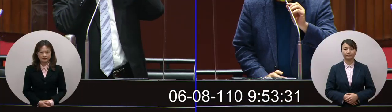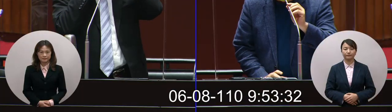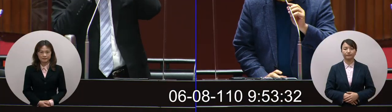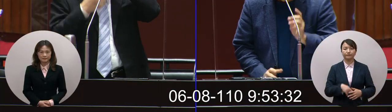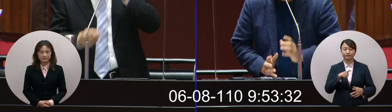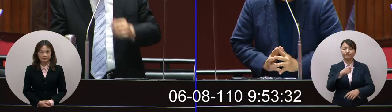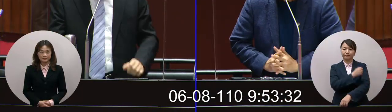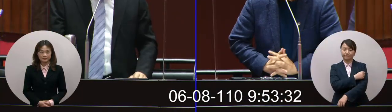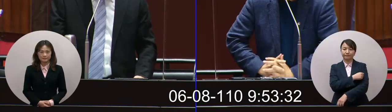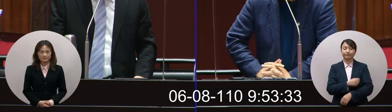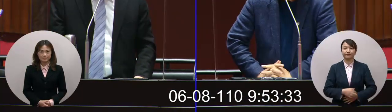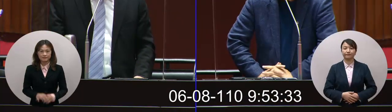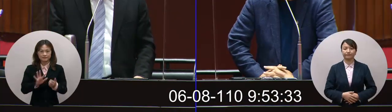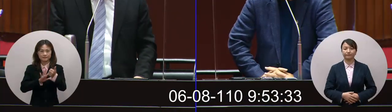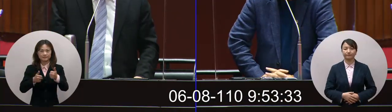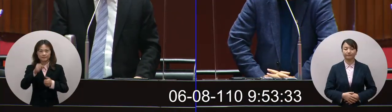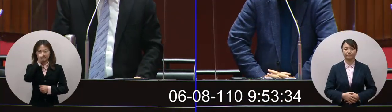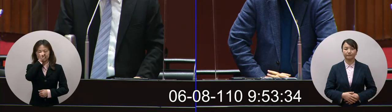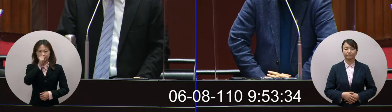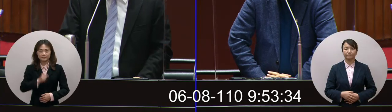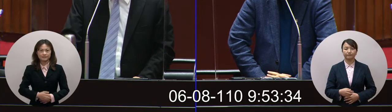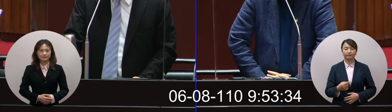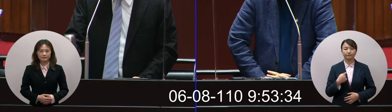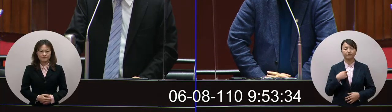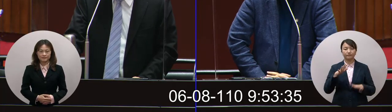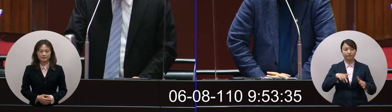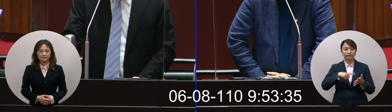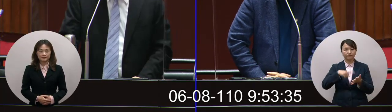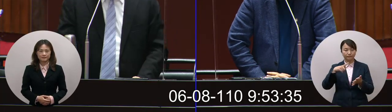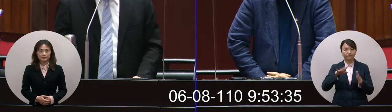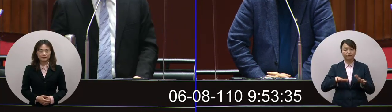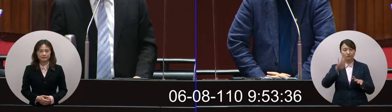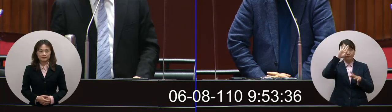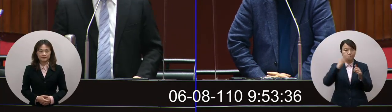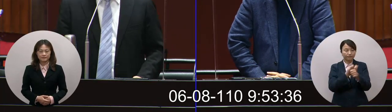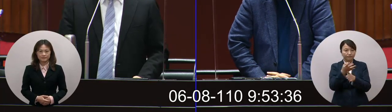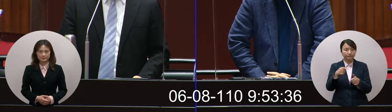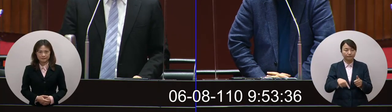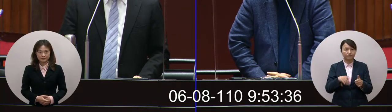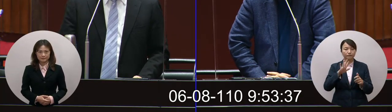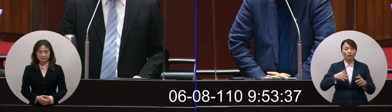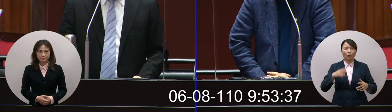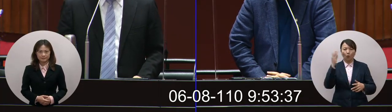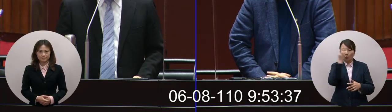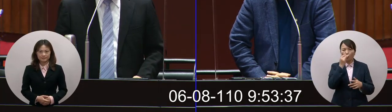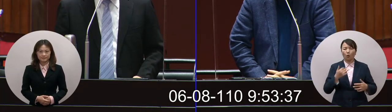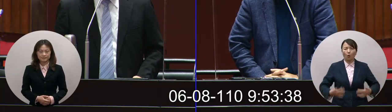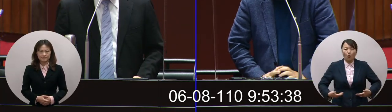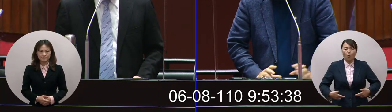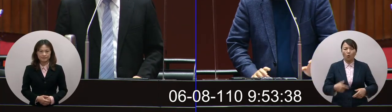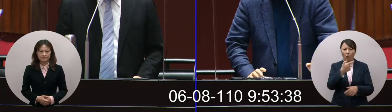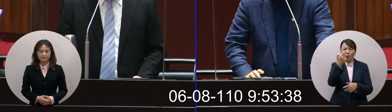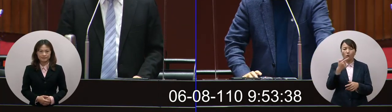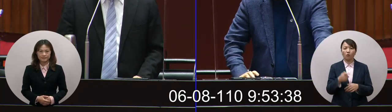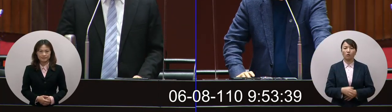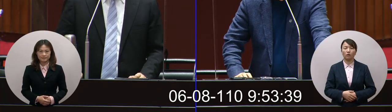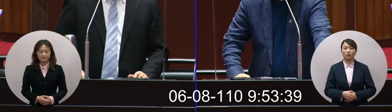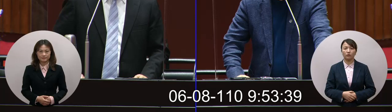一定辛苦哈， 委员你好。 我想这一次的疫情啊，又急又猛啊，